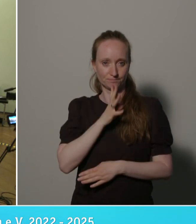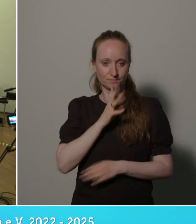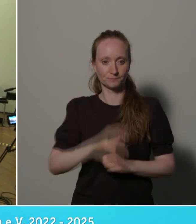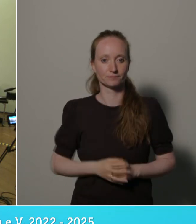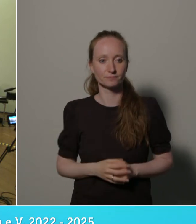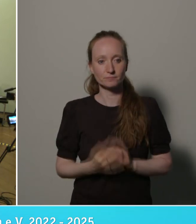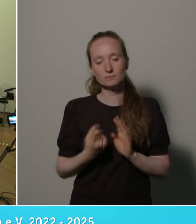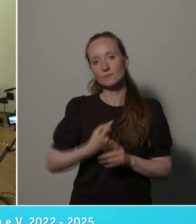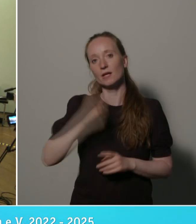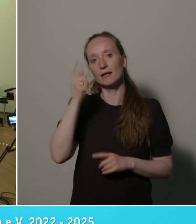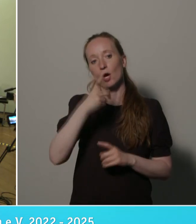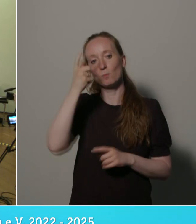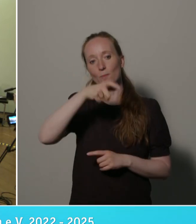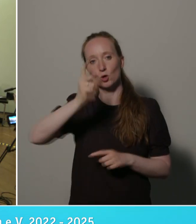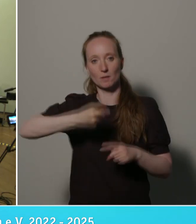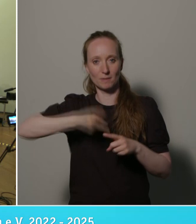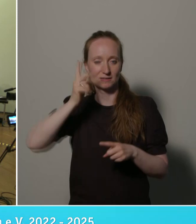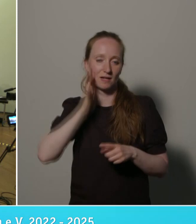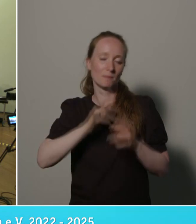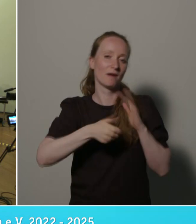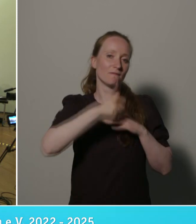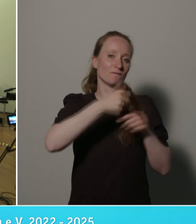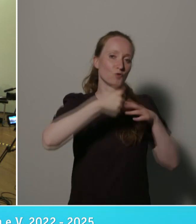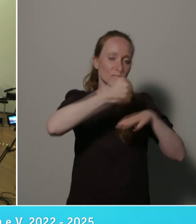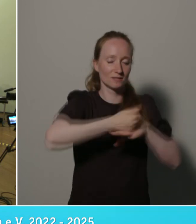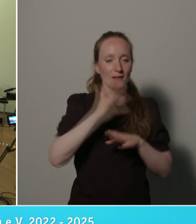Herr Oberbürgermeister, Herr Vorsitzender, liebe Kolleginnen und Kollegen,